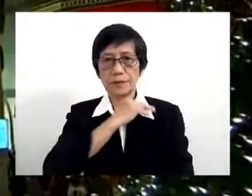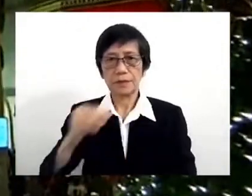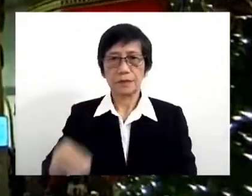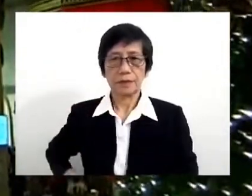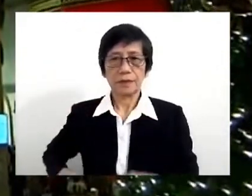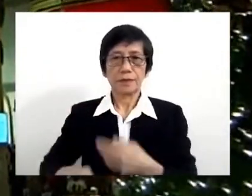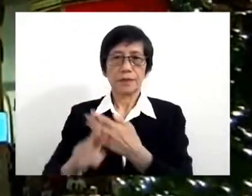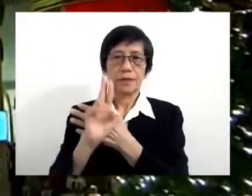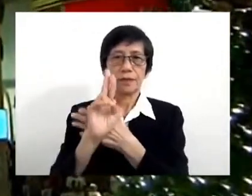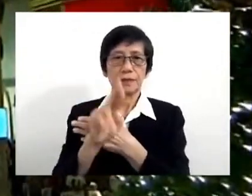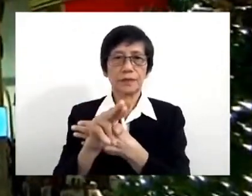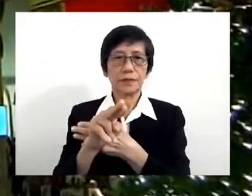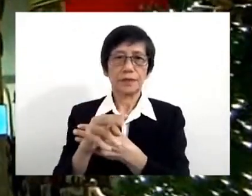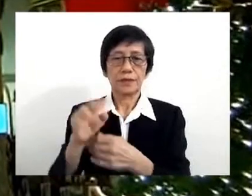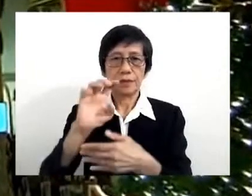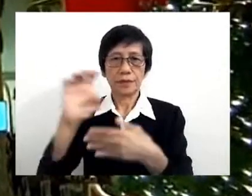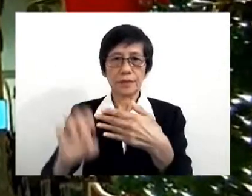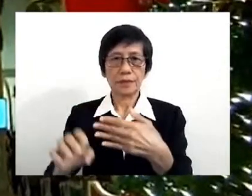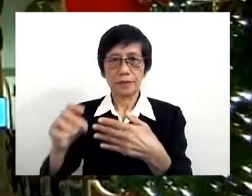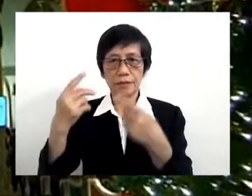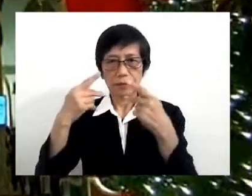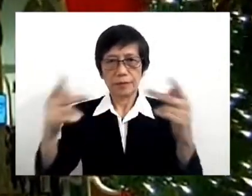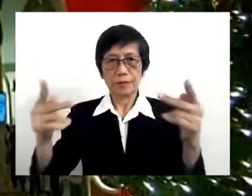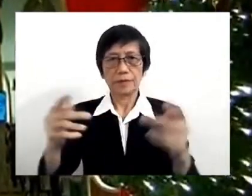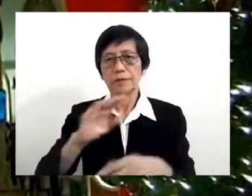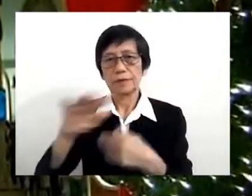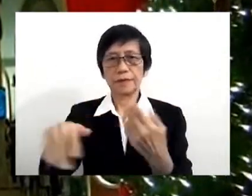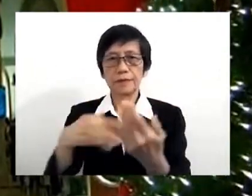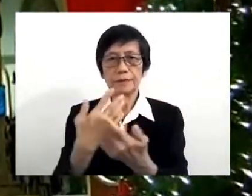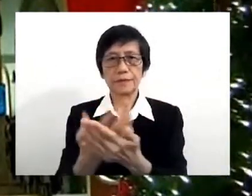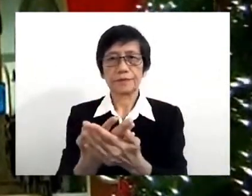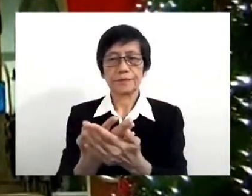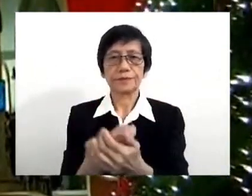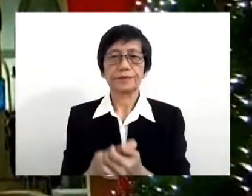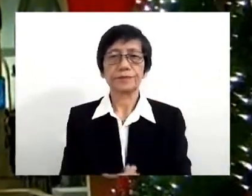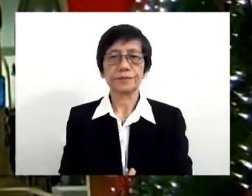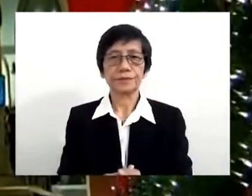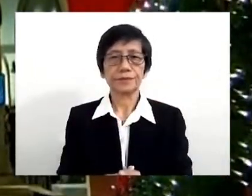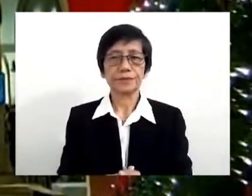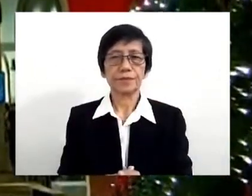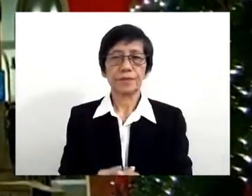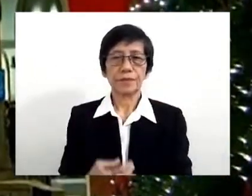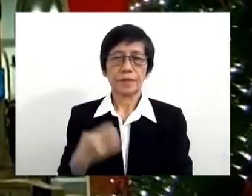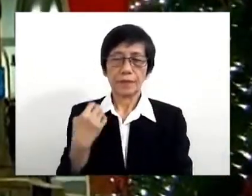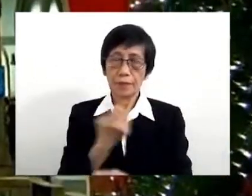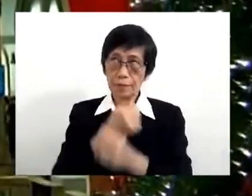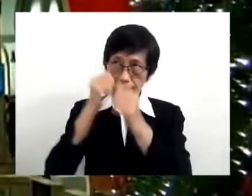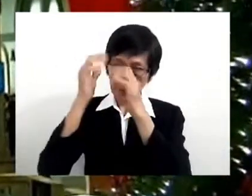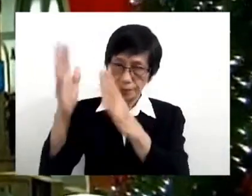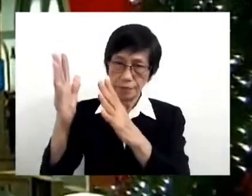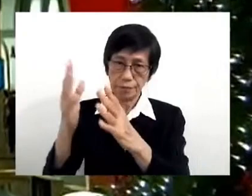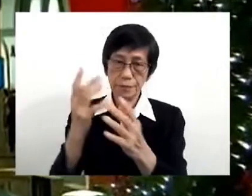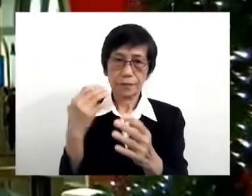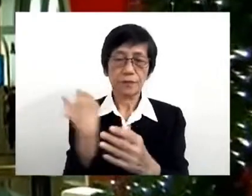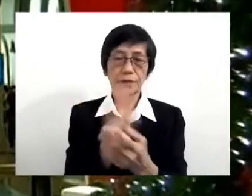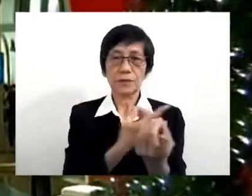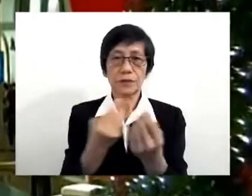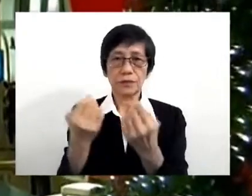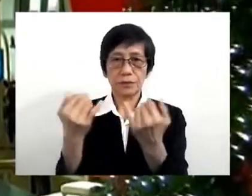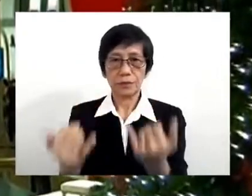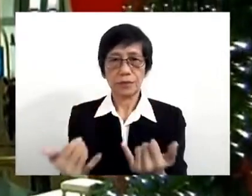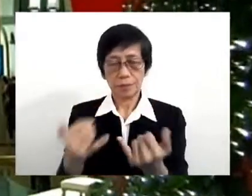wakas para mahayag sa lahat. Ama, ginagawa po namin ngayon ang pag-alala sa pagkamatay